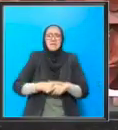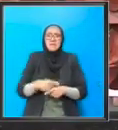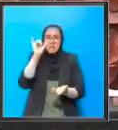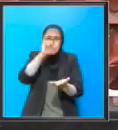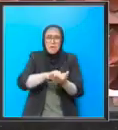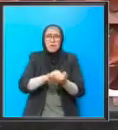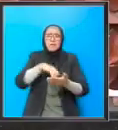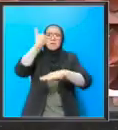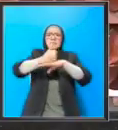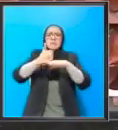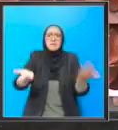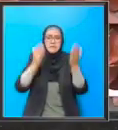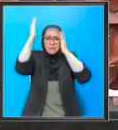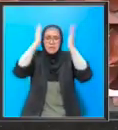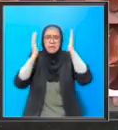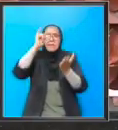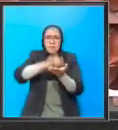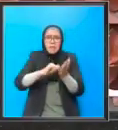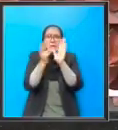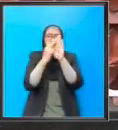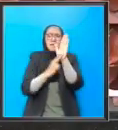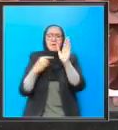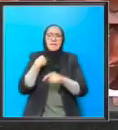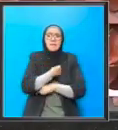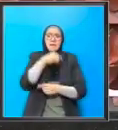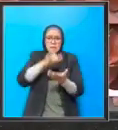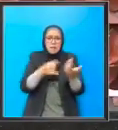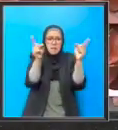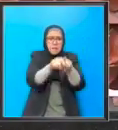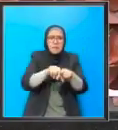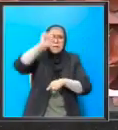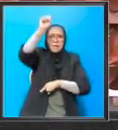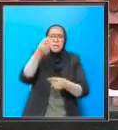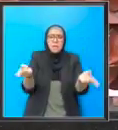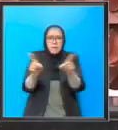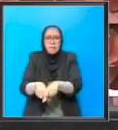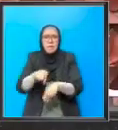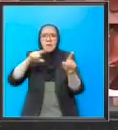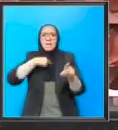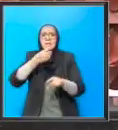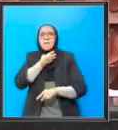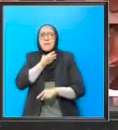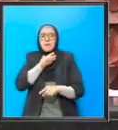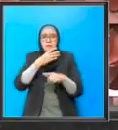begitulah yang terjadi di Perak begitulah yang terjadi di Sabah malah disabah